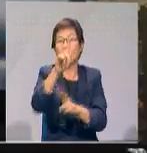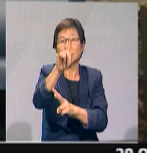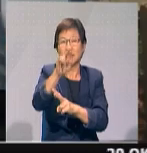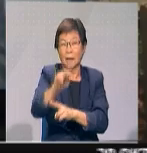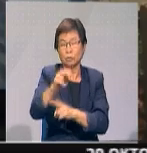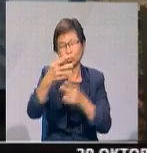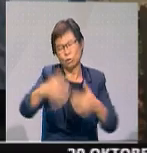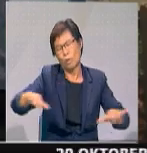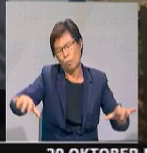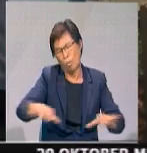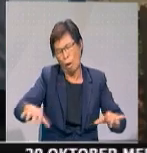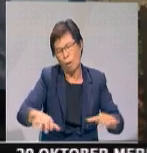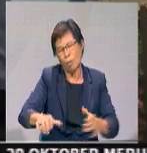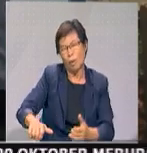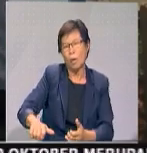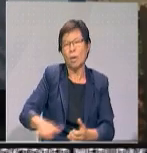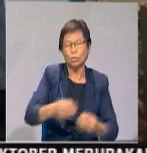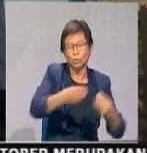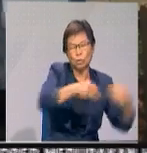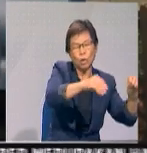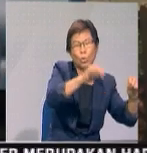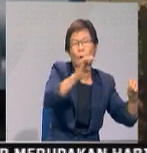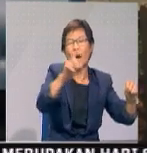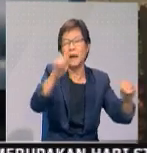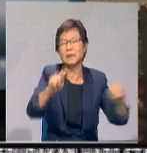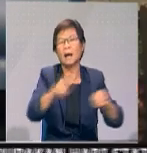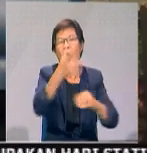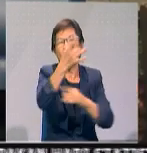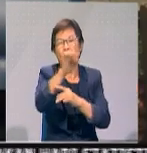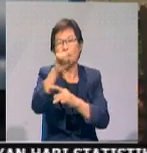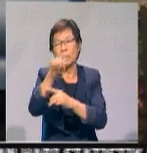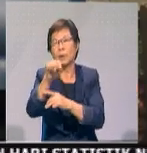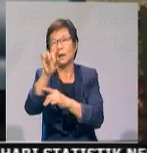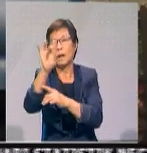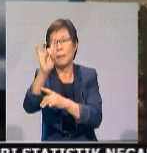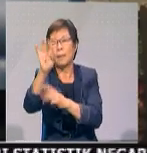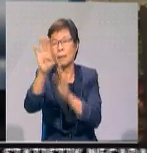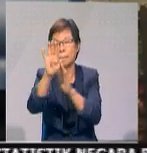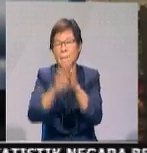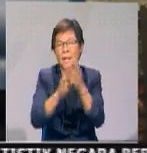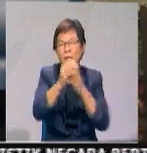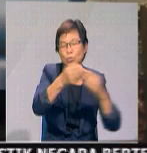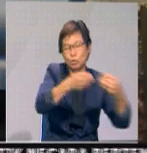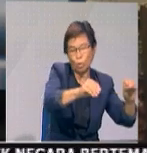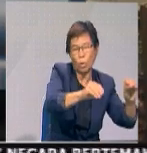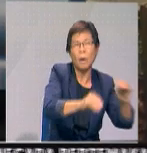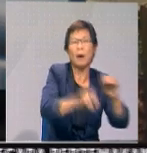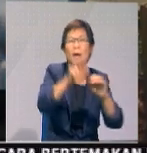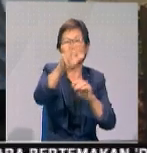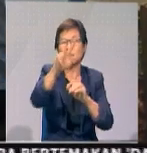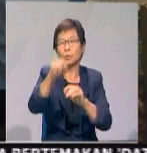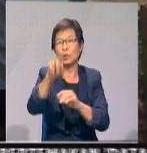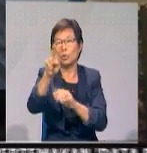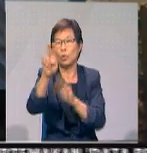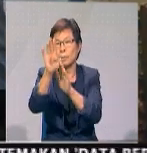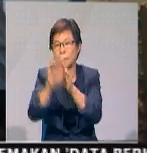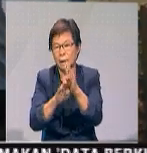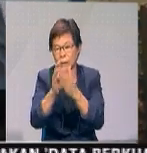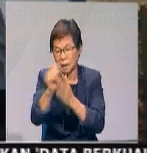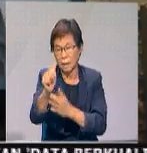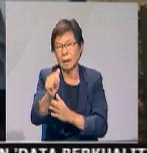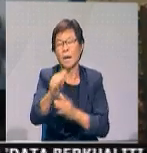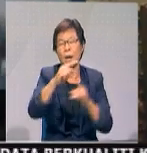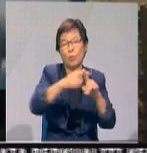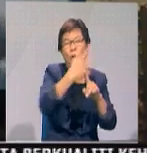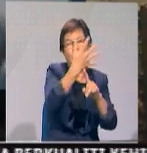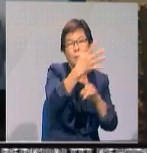telah melaksanakan pelupusan aset berjumlah kira-kira RM18.8 bilion iaitu RM3.2 bilion di antara